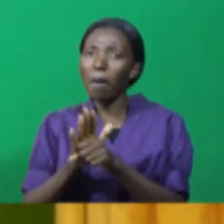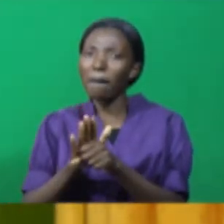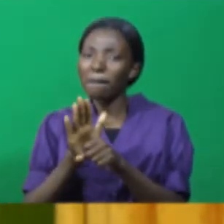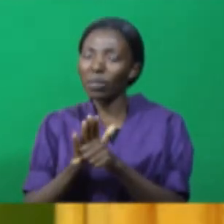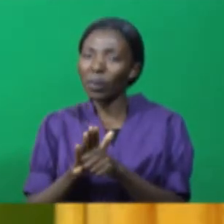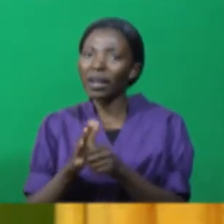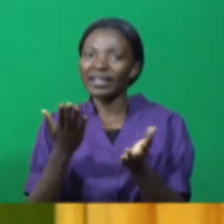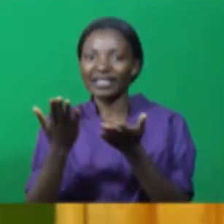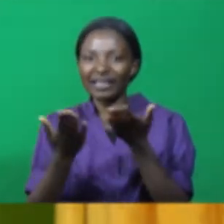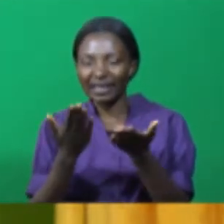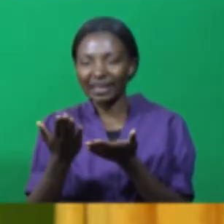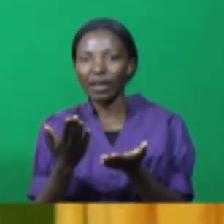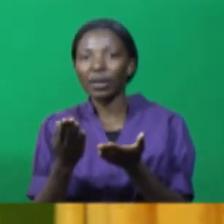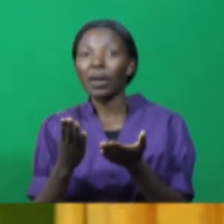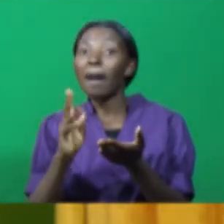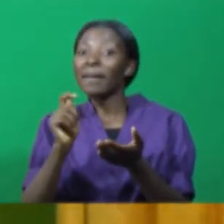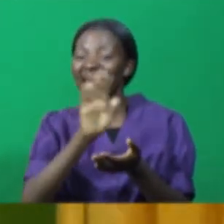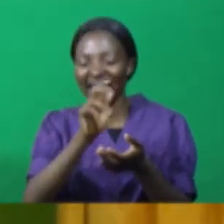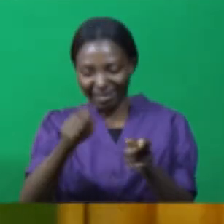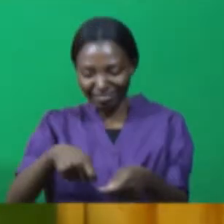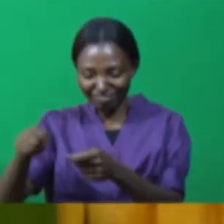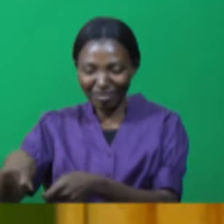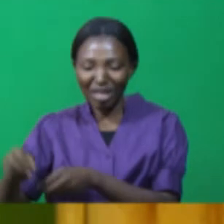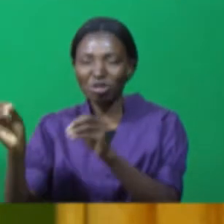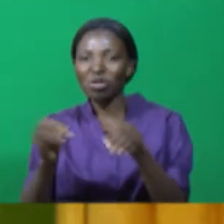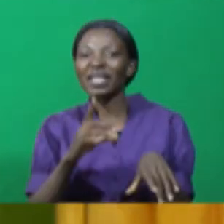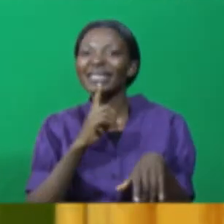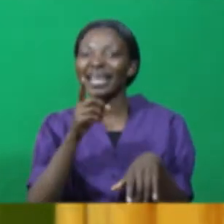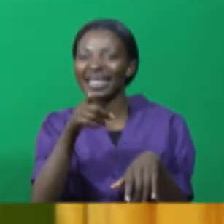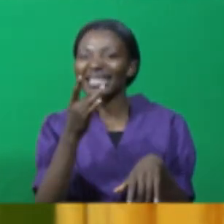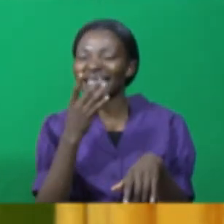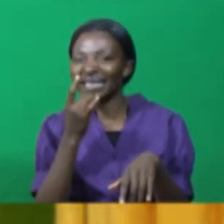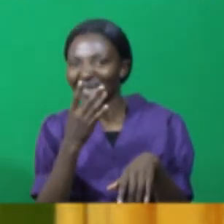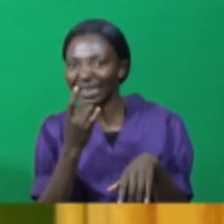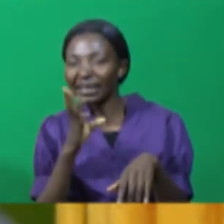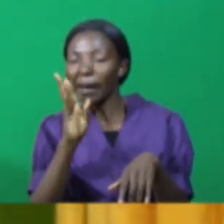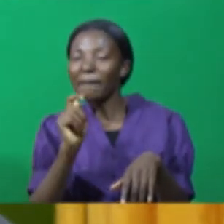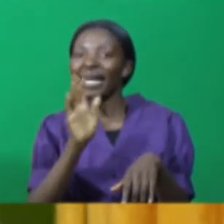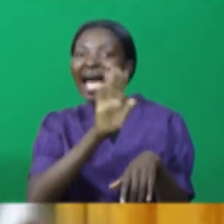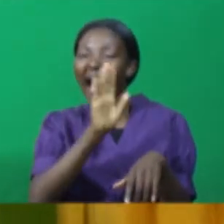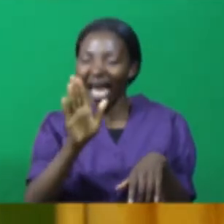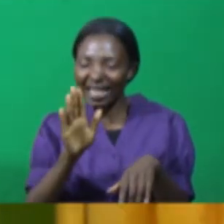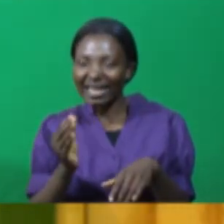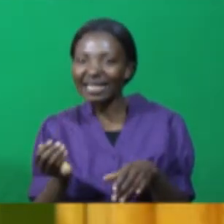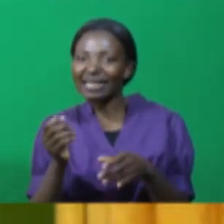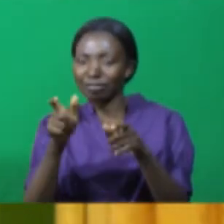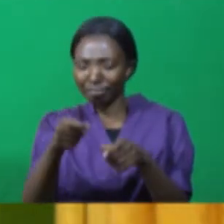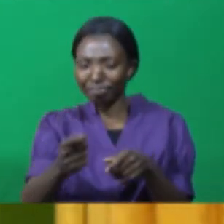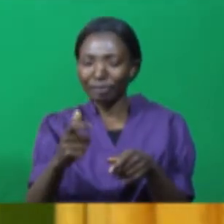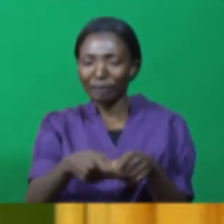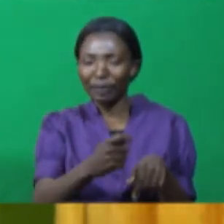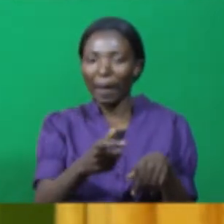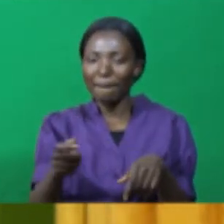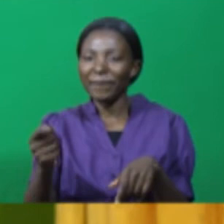vana kuboarding nemutsine. Wamunosakura imi muri kunetseka, vamwe vari kunetseka vachiti soraka. Ivo vari kutema sora